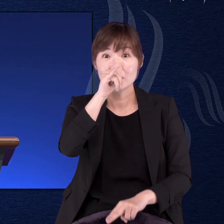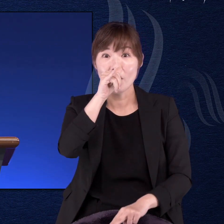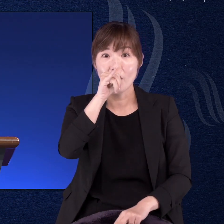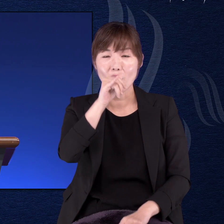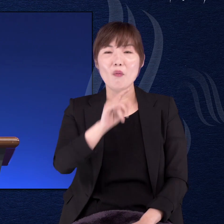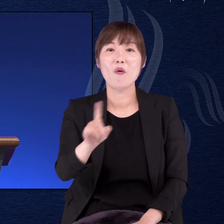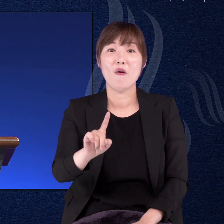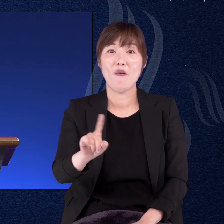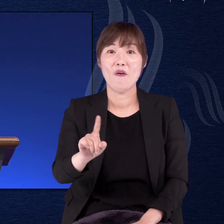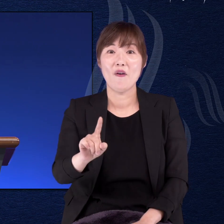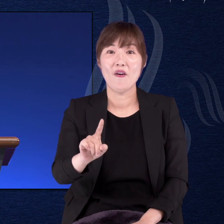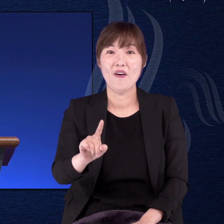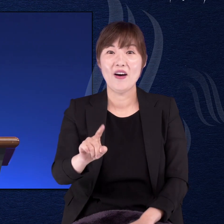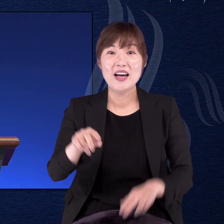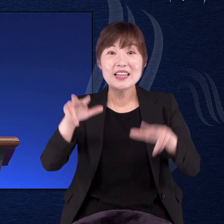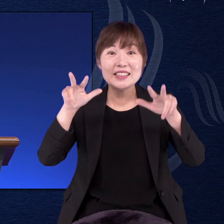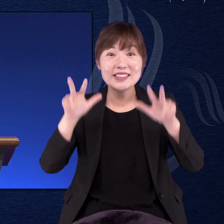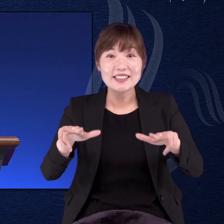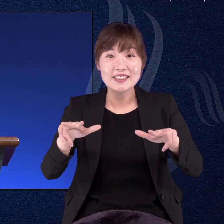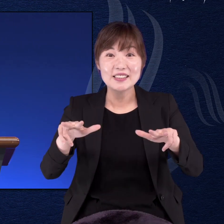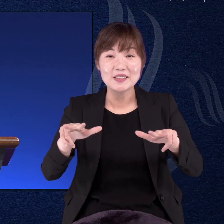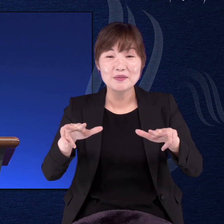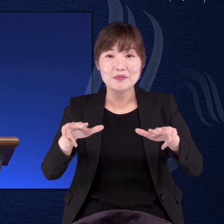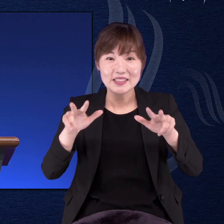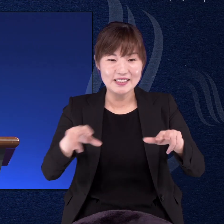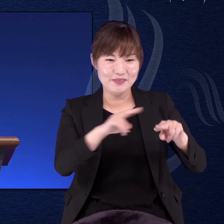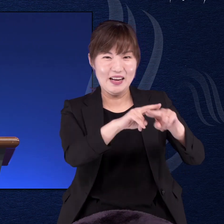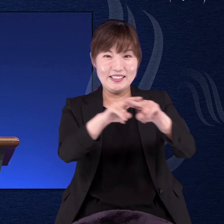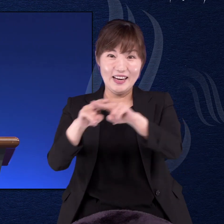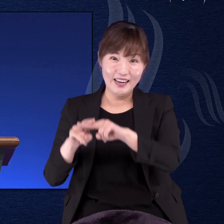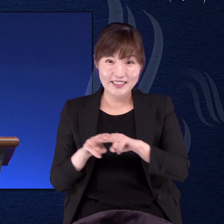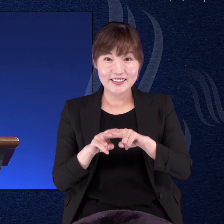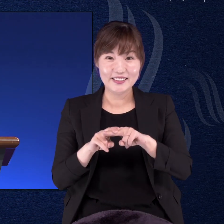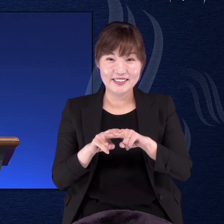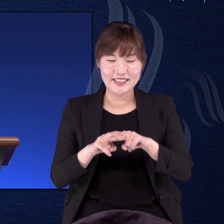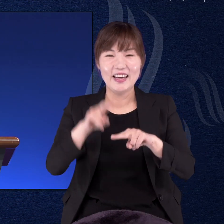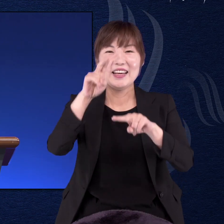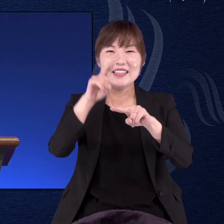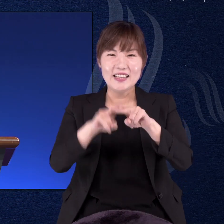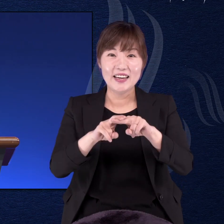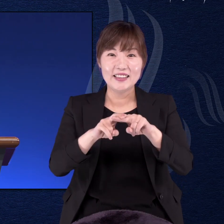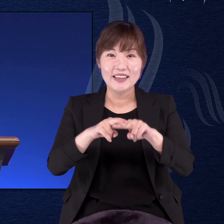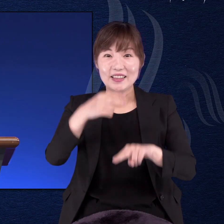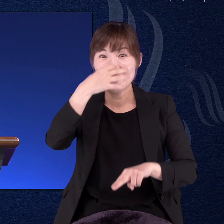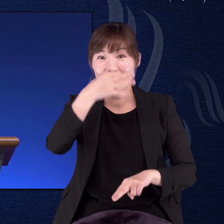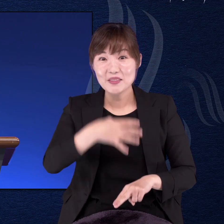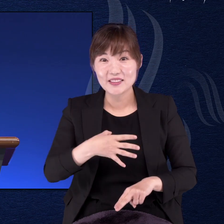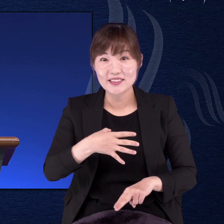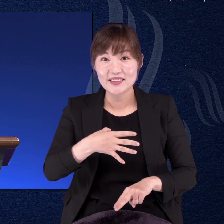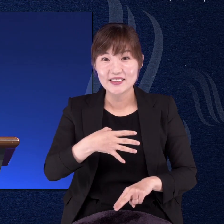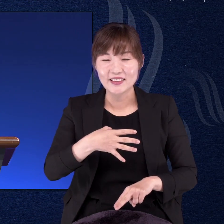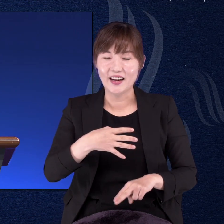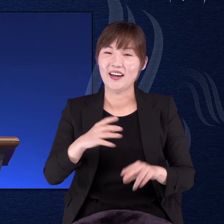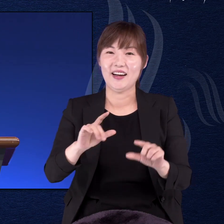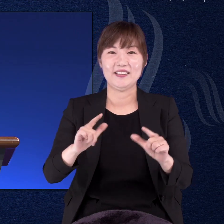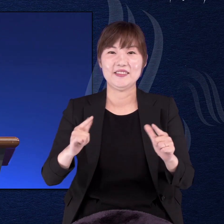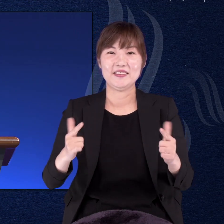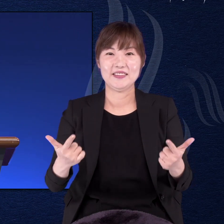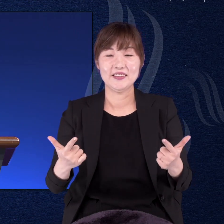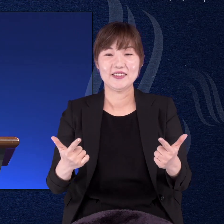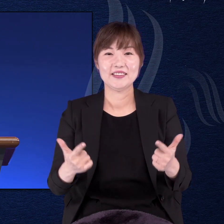혹시 지금 이 자리에 이러시는 건 아니겠죠? 예. 저는 많은 일을